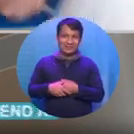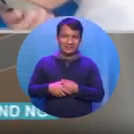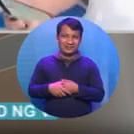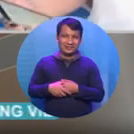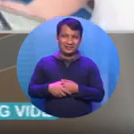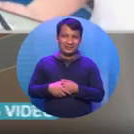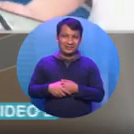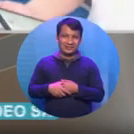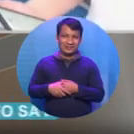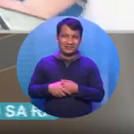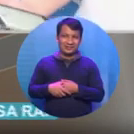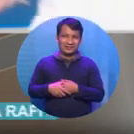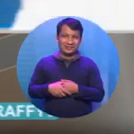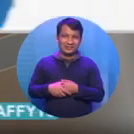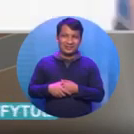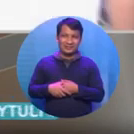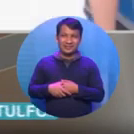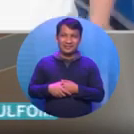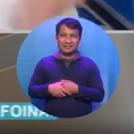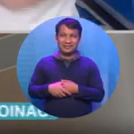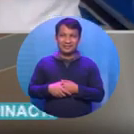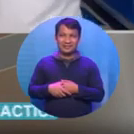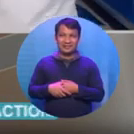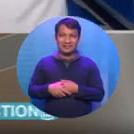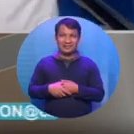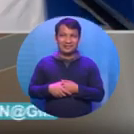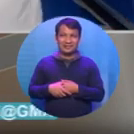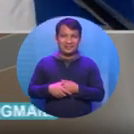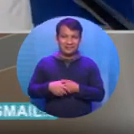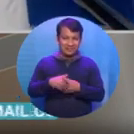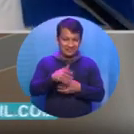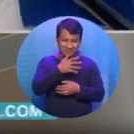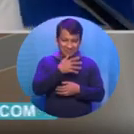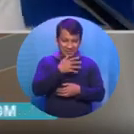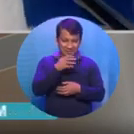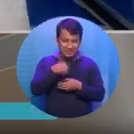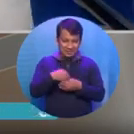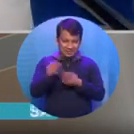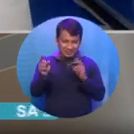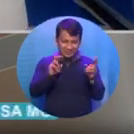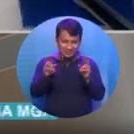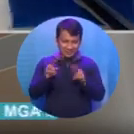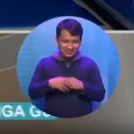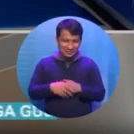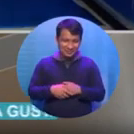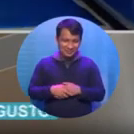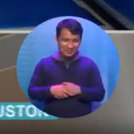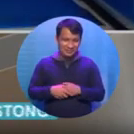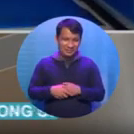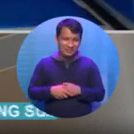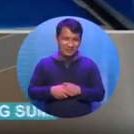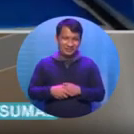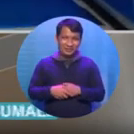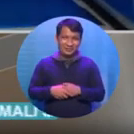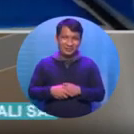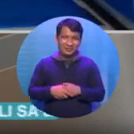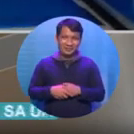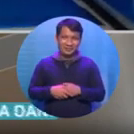Sige, kayo dalawa ni Nanay. Pwede. Sige po. Sige po. Diba? Mother and son, ready? Opo. 1, 2, 3,